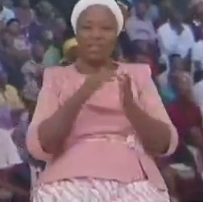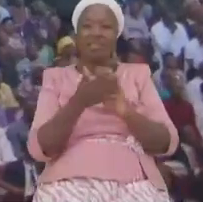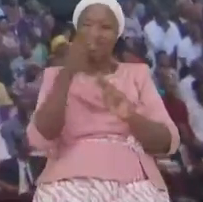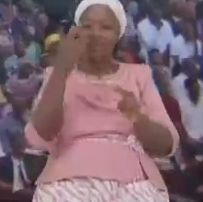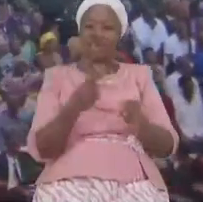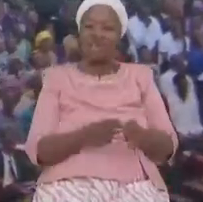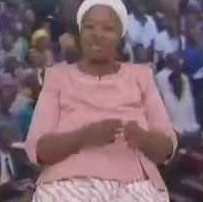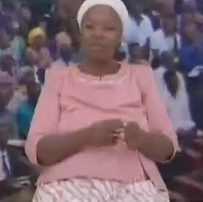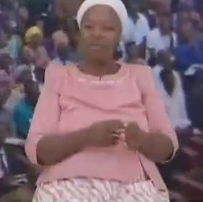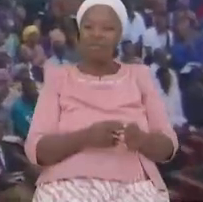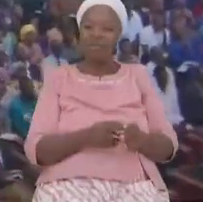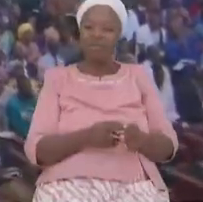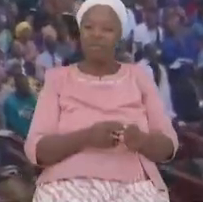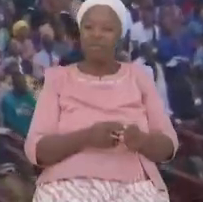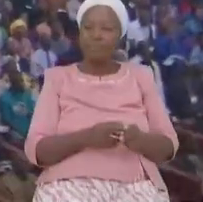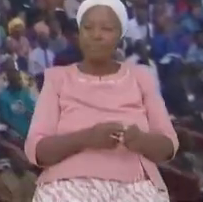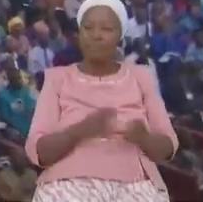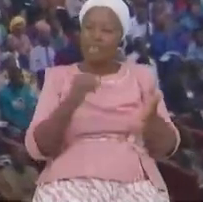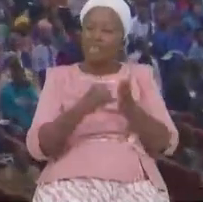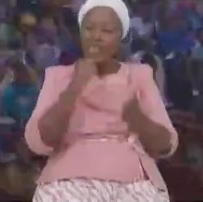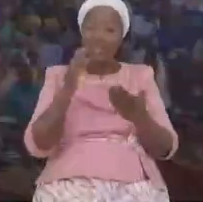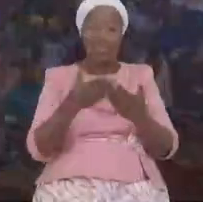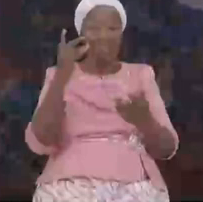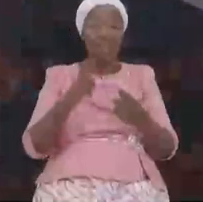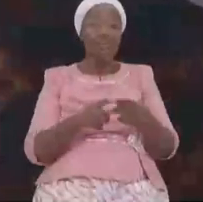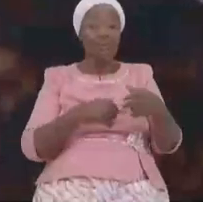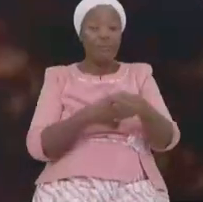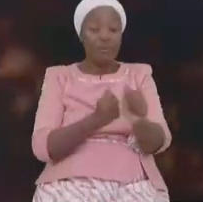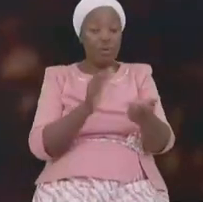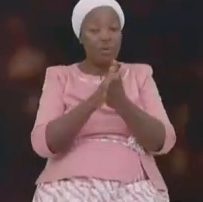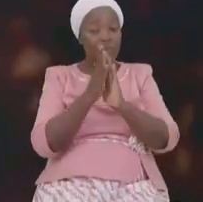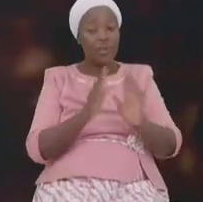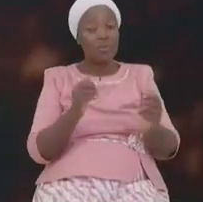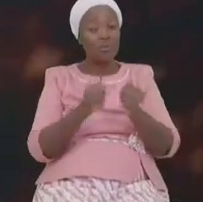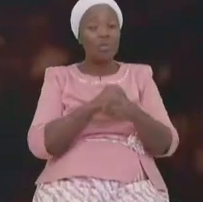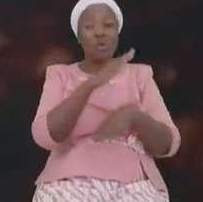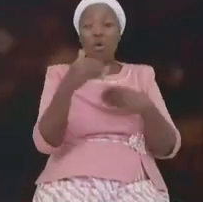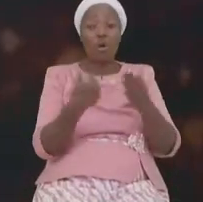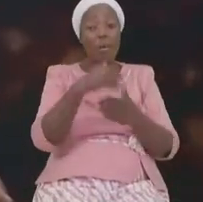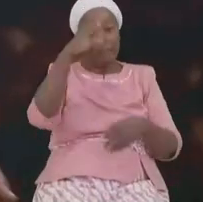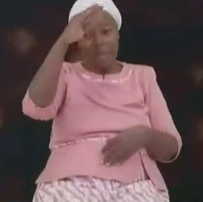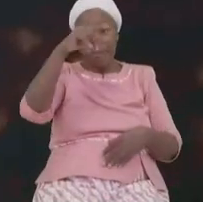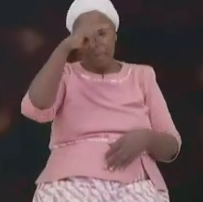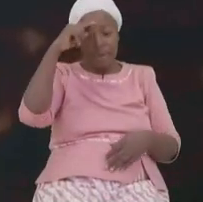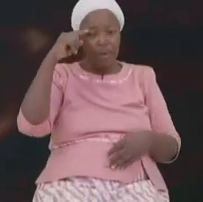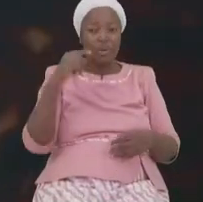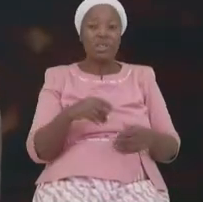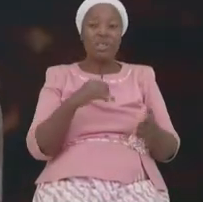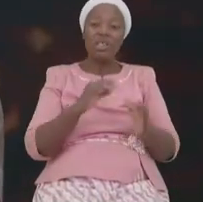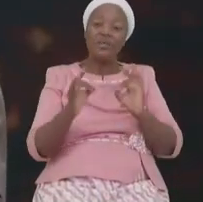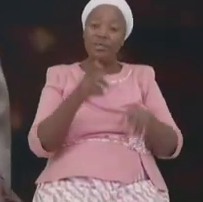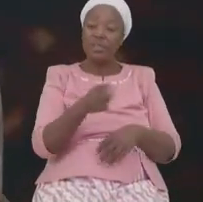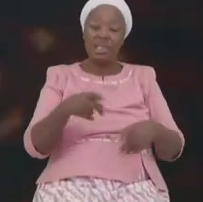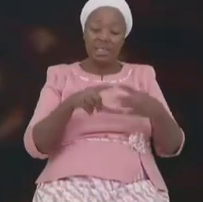C'est facile de rechercher la paix avec tous les hommes, Parce que s'il commence la bagarre, si